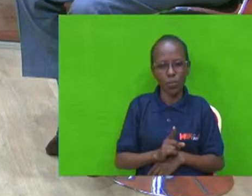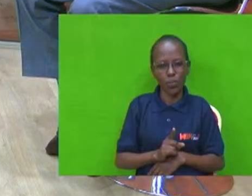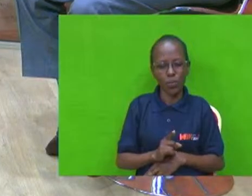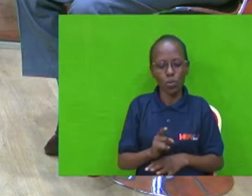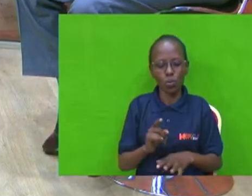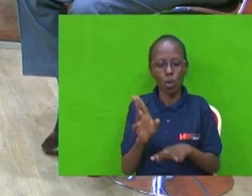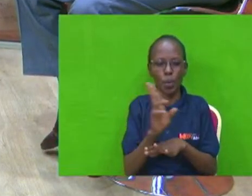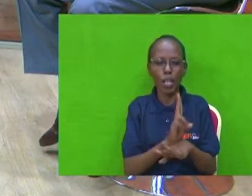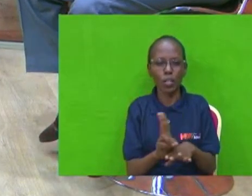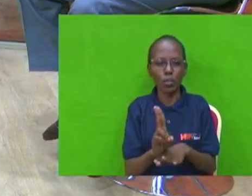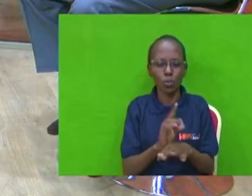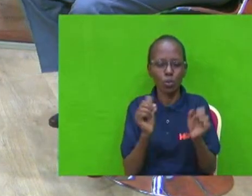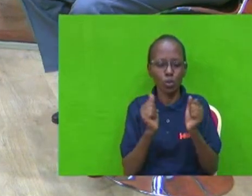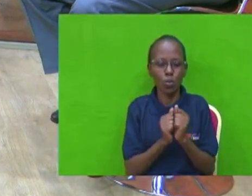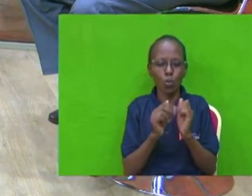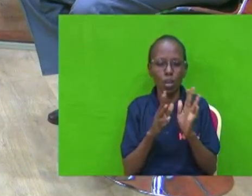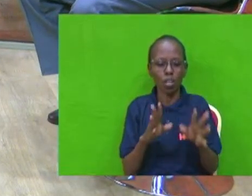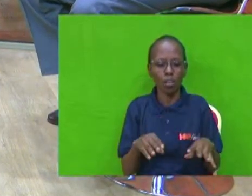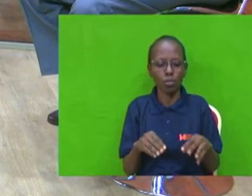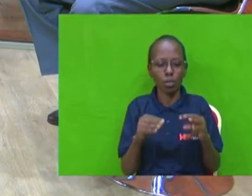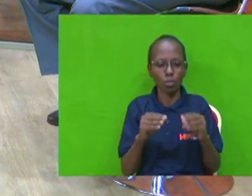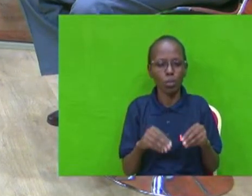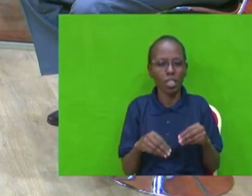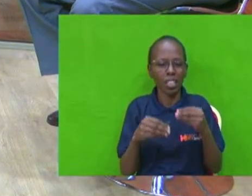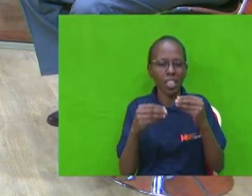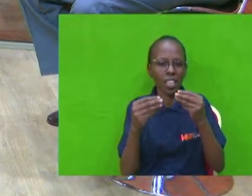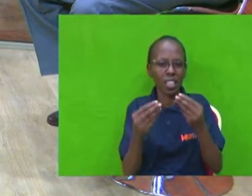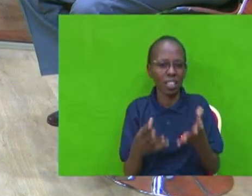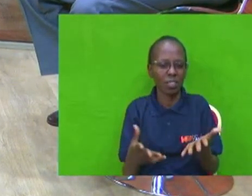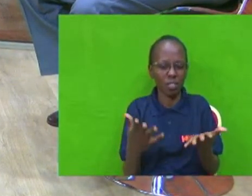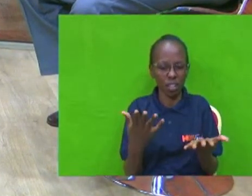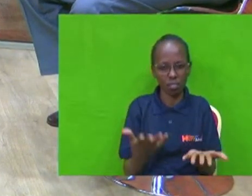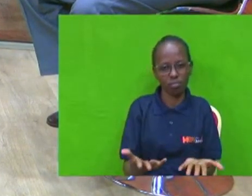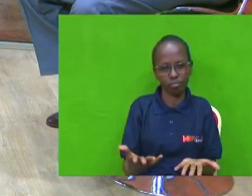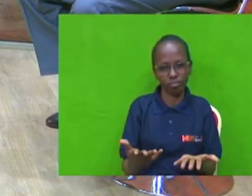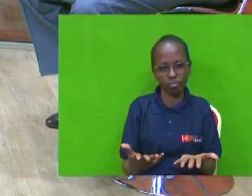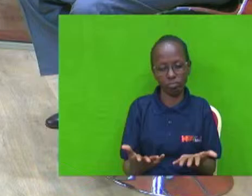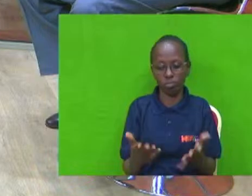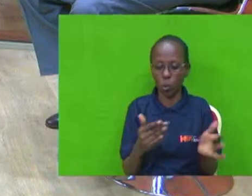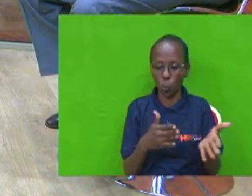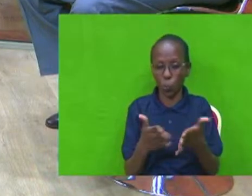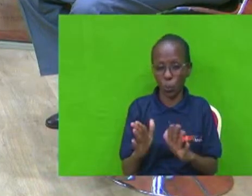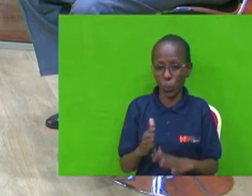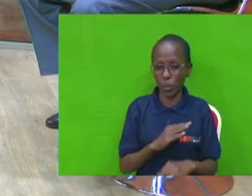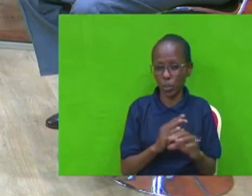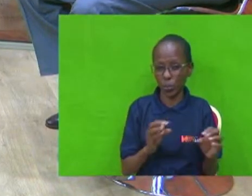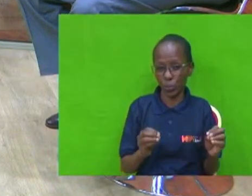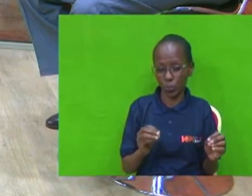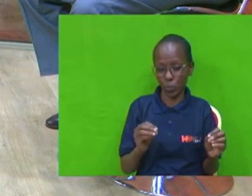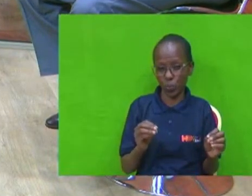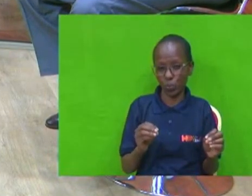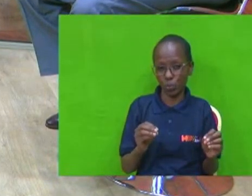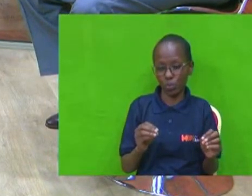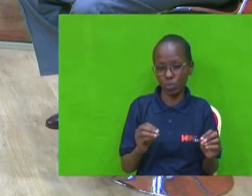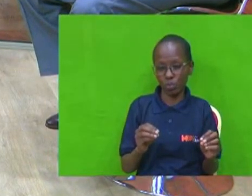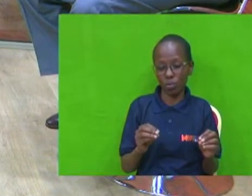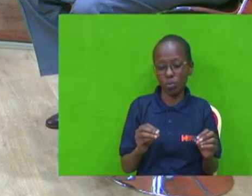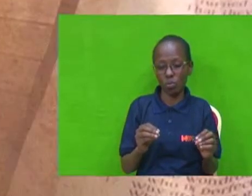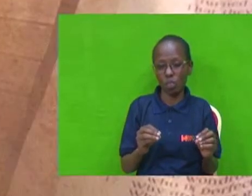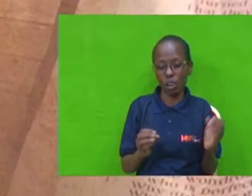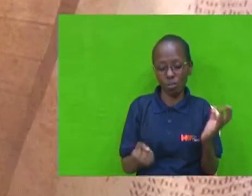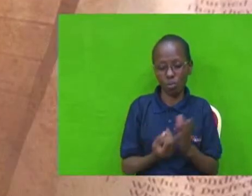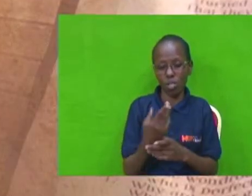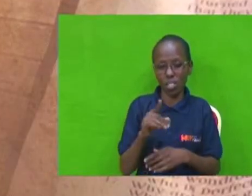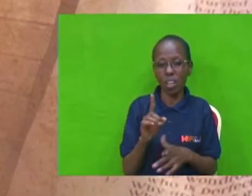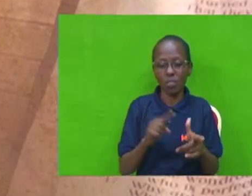unapotumiwa bila kupewa mambo ya ama kupewa nafasi ya kujimudu ndio